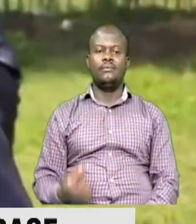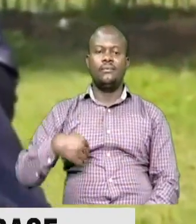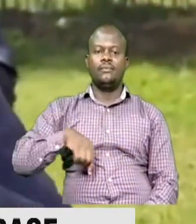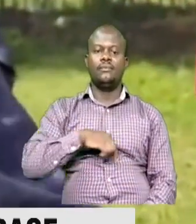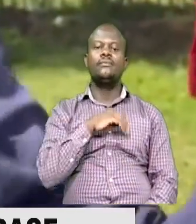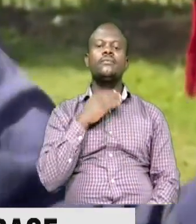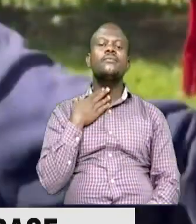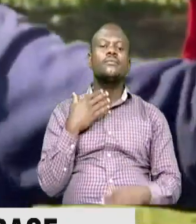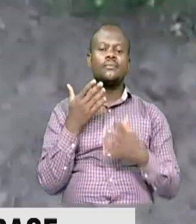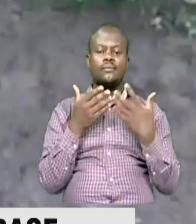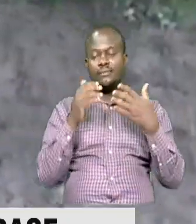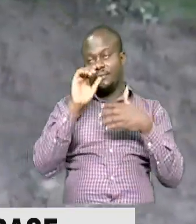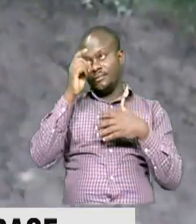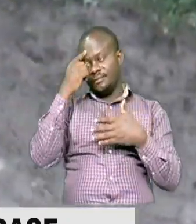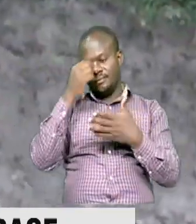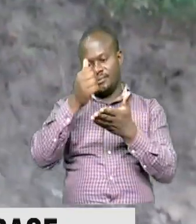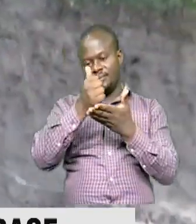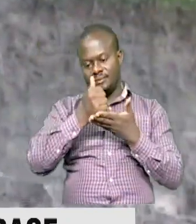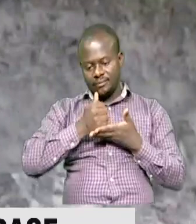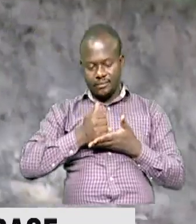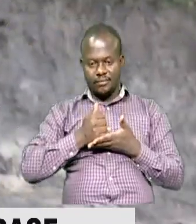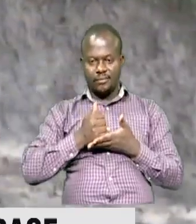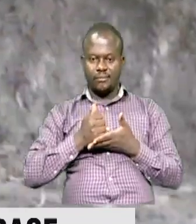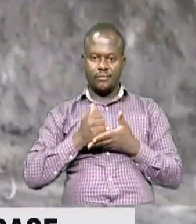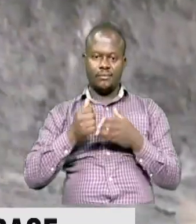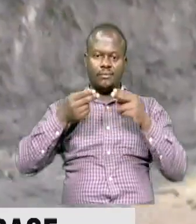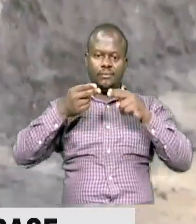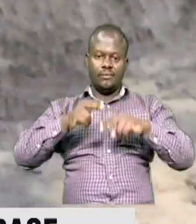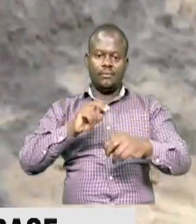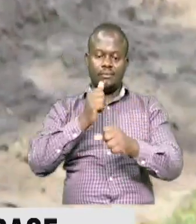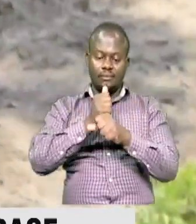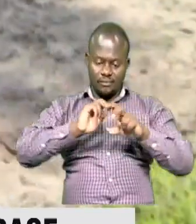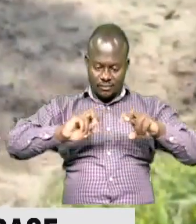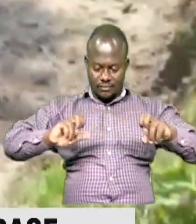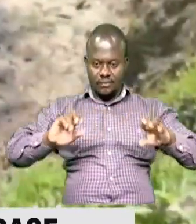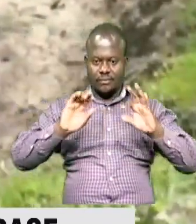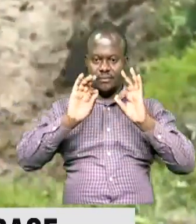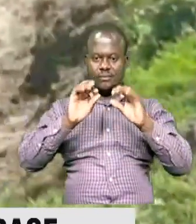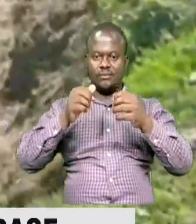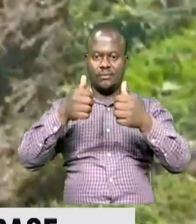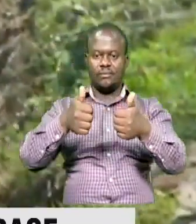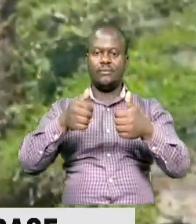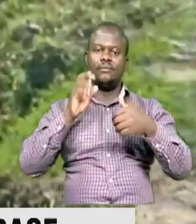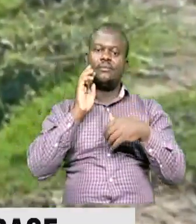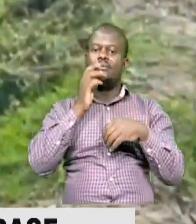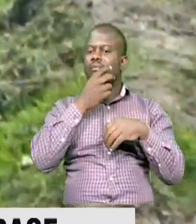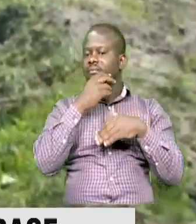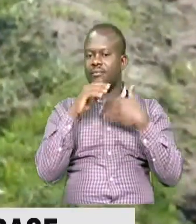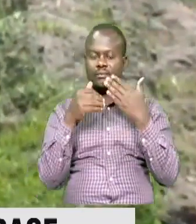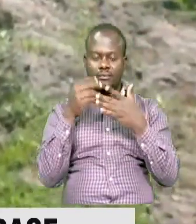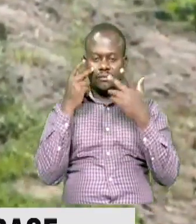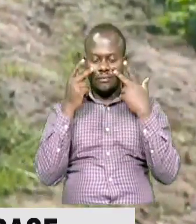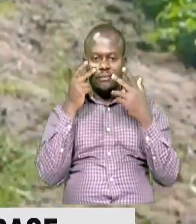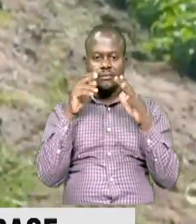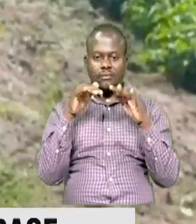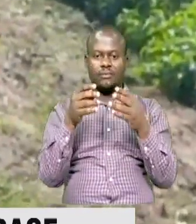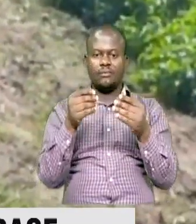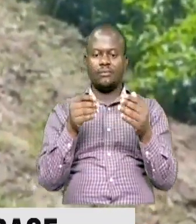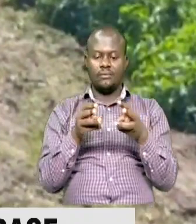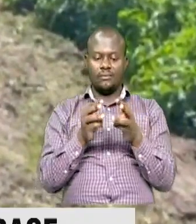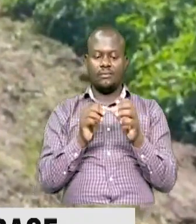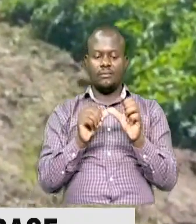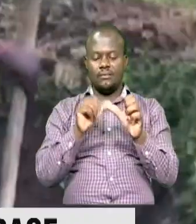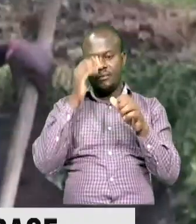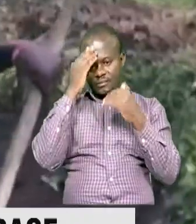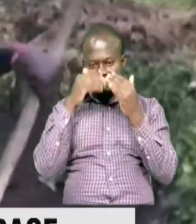ko leta yadufasha hakaba hakorwa inyigo ikwiye, aya mazi akabonerwa umuti urambye, kuko ibintu